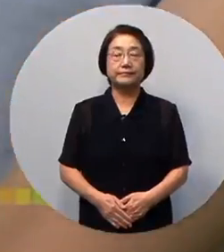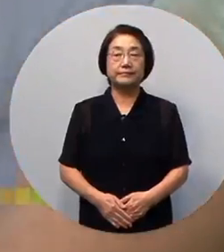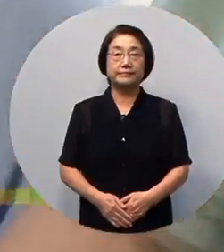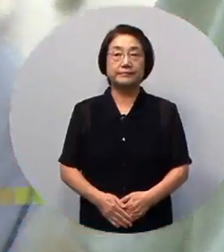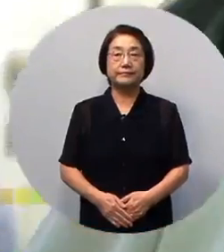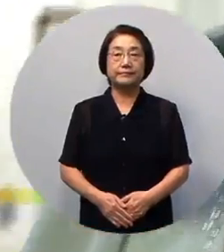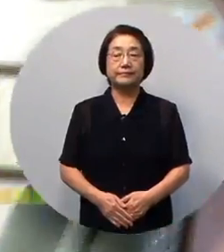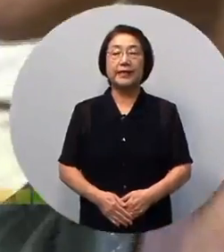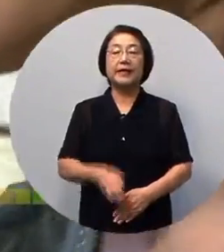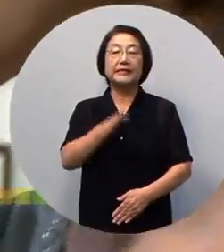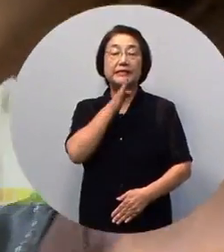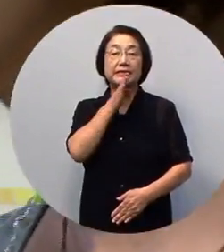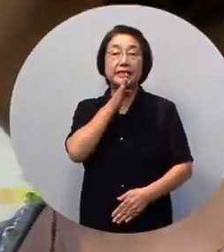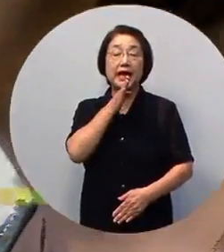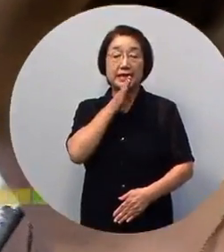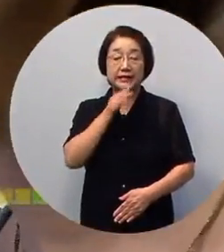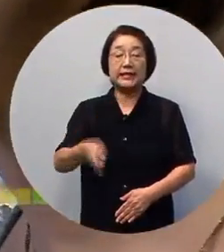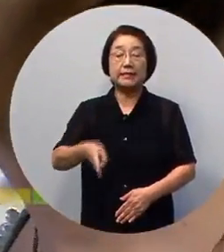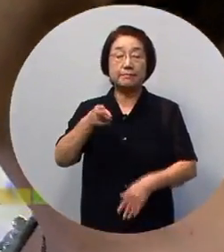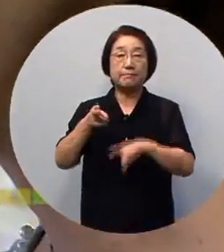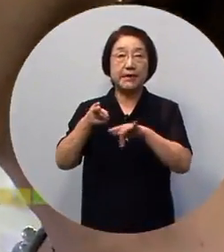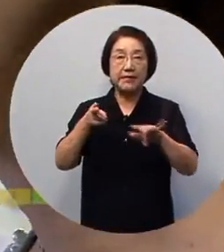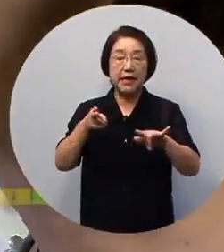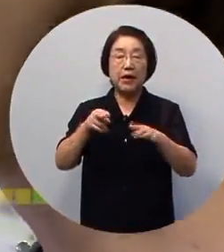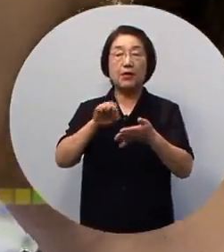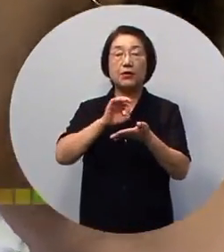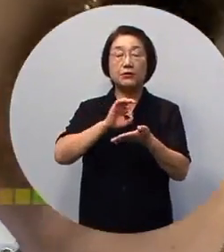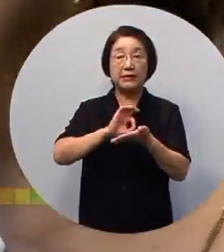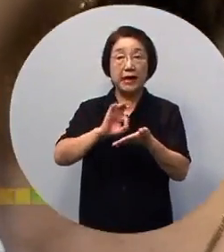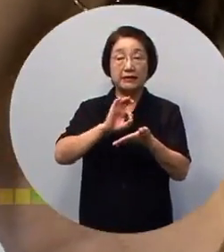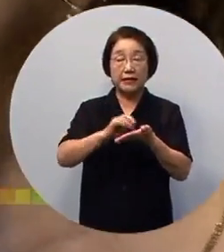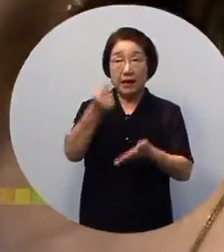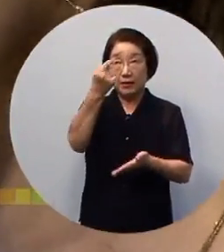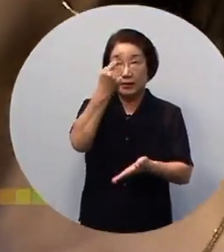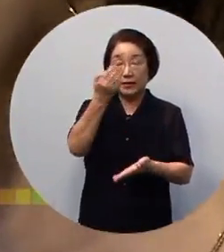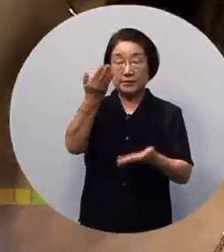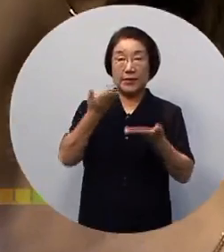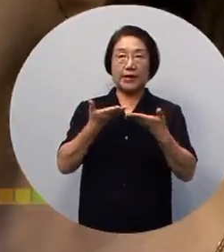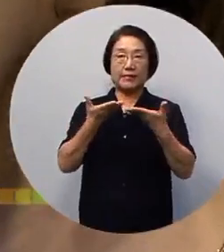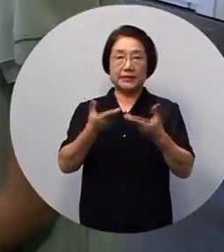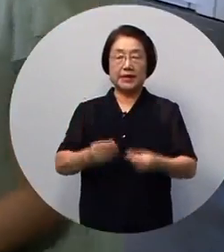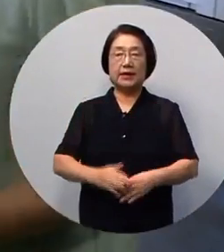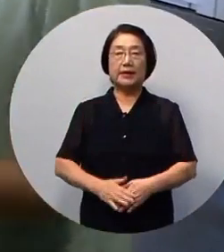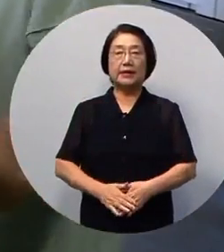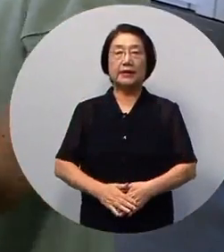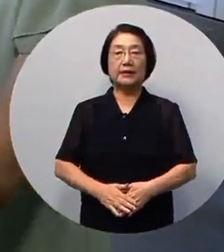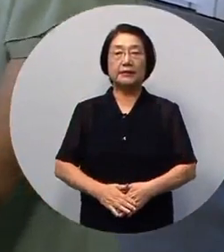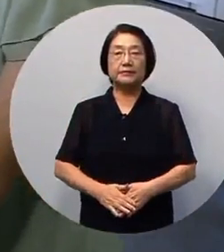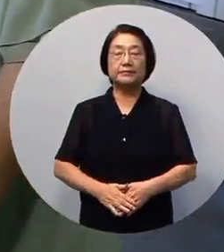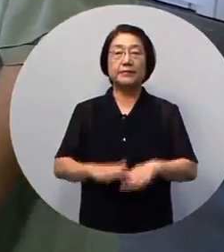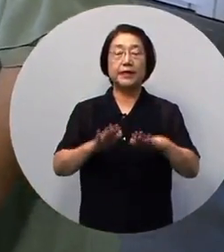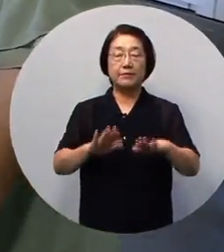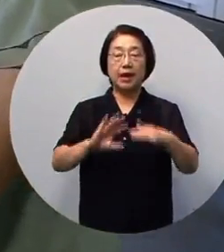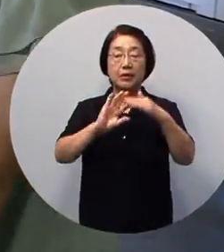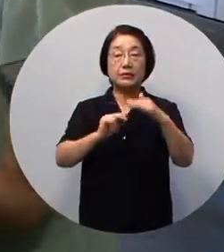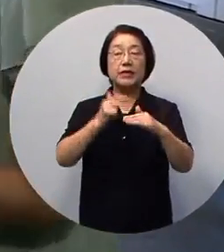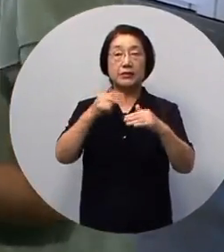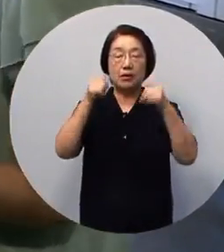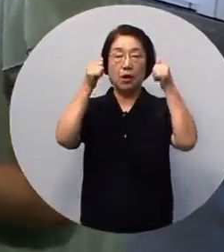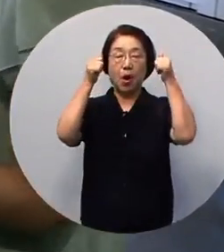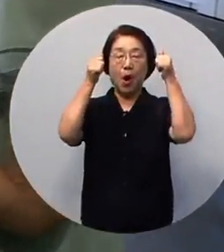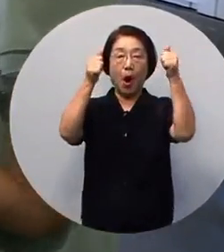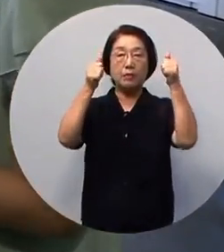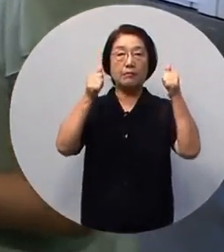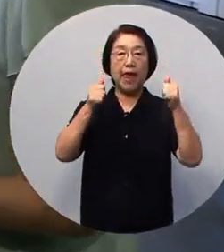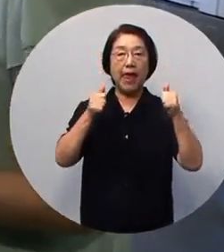ということで、実際にパソコンを使ってレクチャーしていただきます。 今、藤沢市ホームページのトップ画面